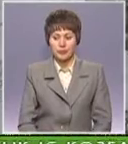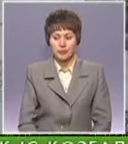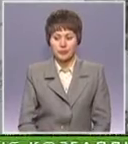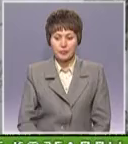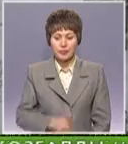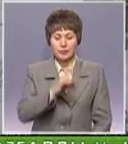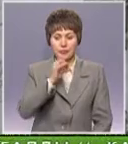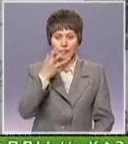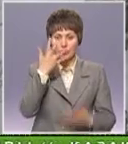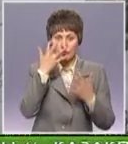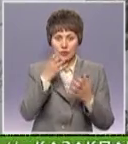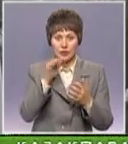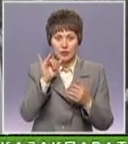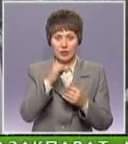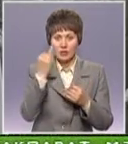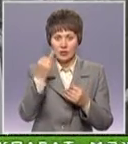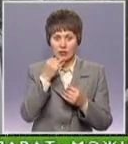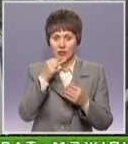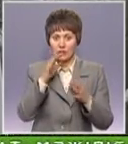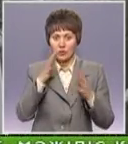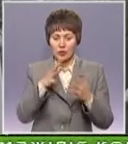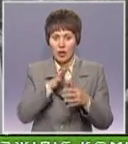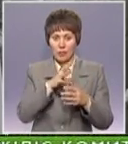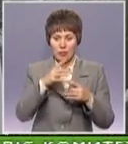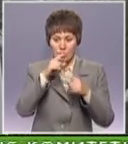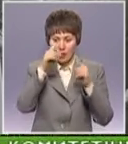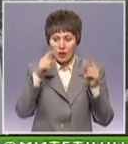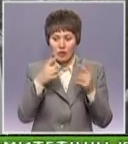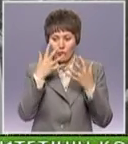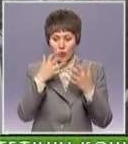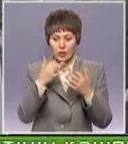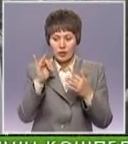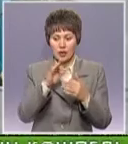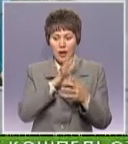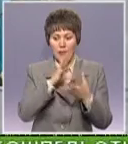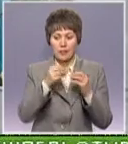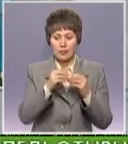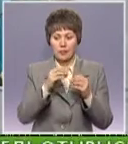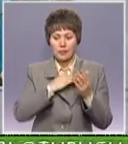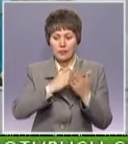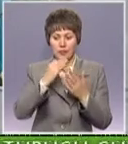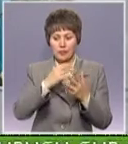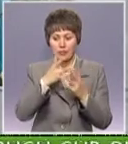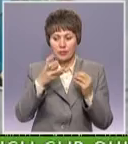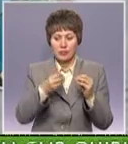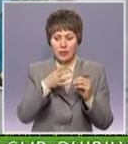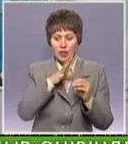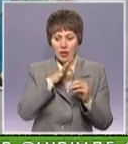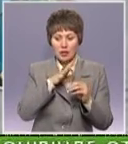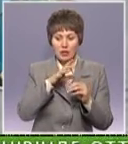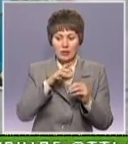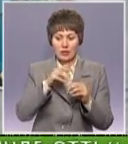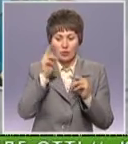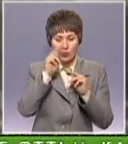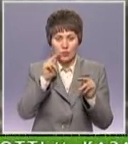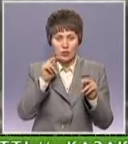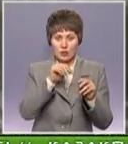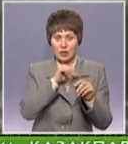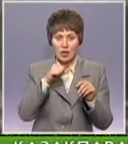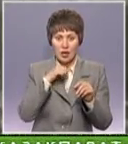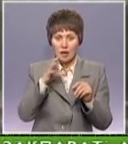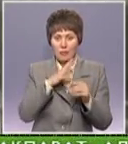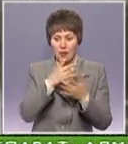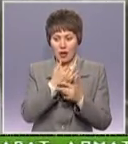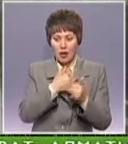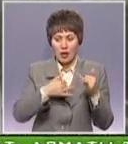Ретро фотосуреттер талай қызық сәттерге толы стенд. Мына жерде есер соғы есейген тентегі тезге салынған түлектерінің құшырлана құрған